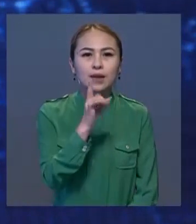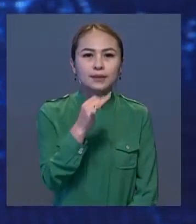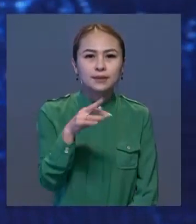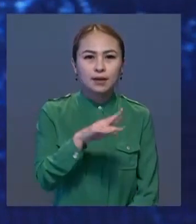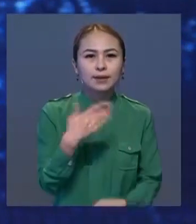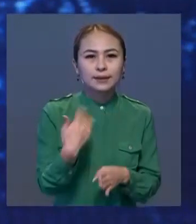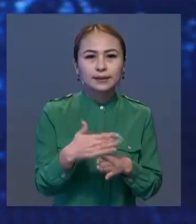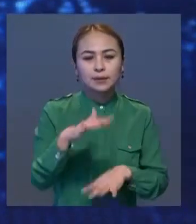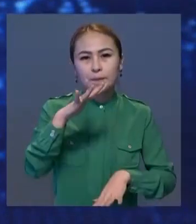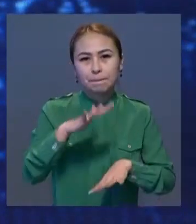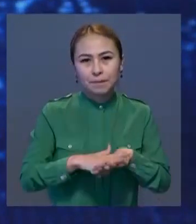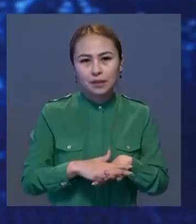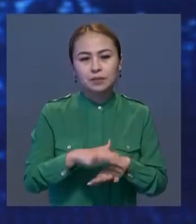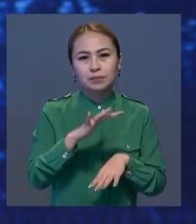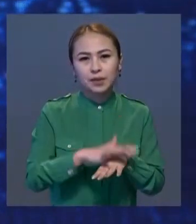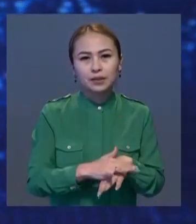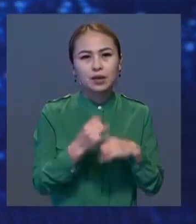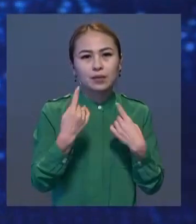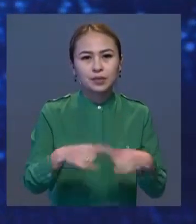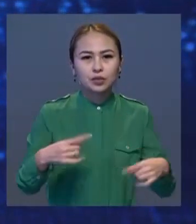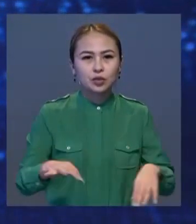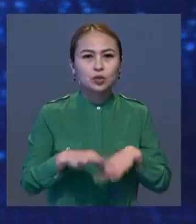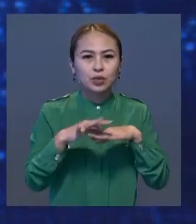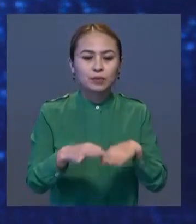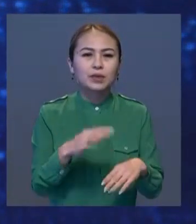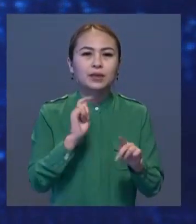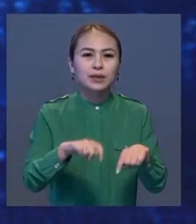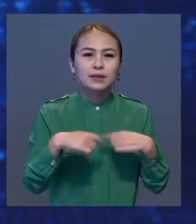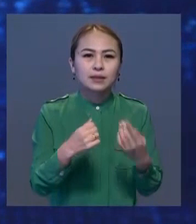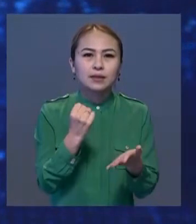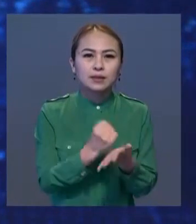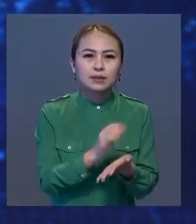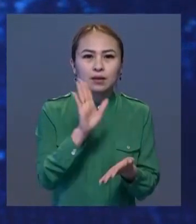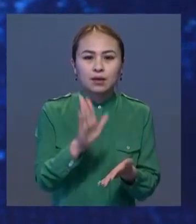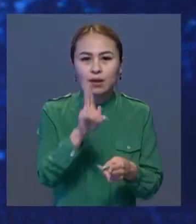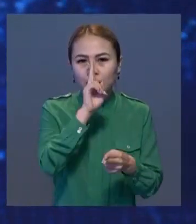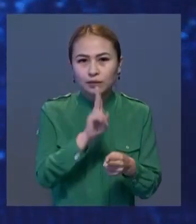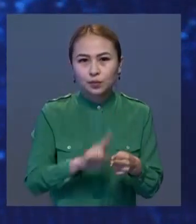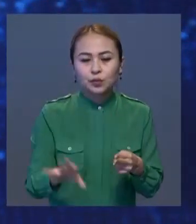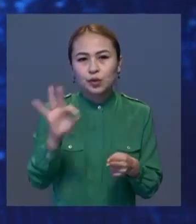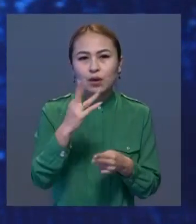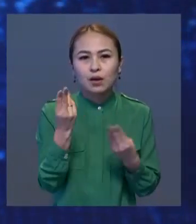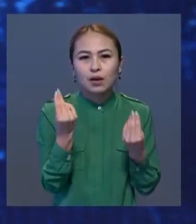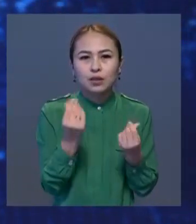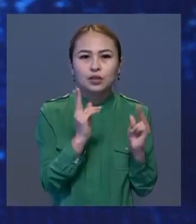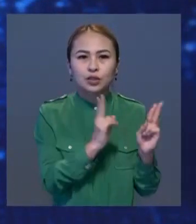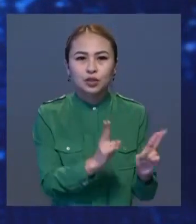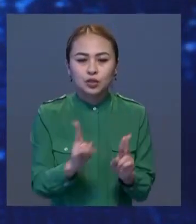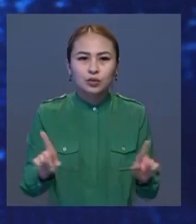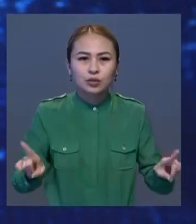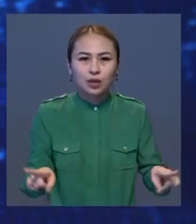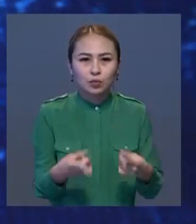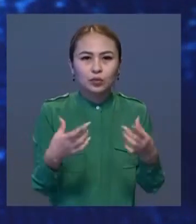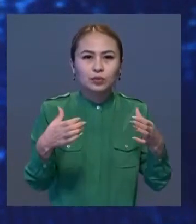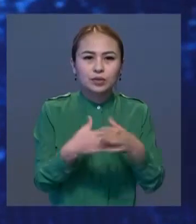Азия Кредит Банк банктік және өзге де операцияларды жүргізуге берілген лицензиядан айырылды. Бұл туралы қаржы нарығын реттеу және